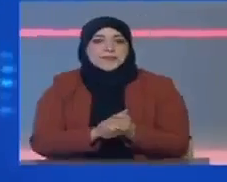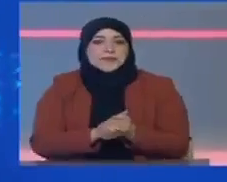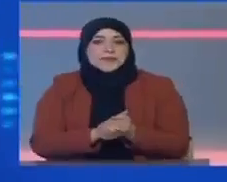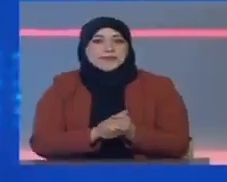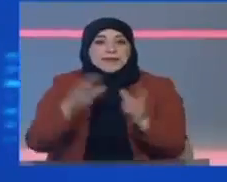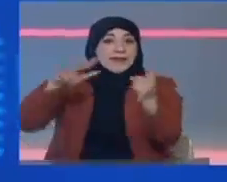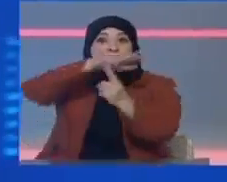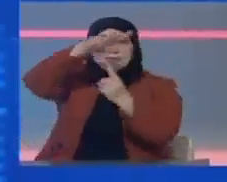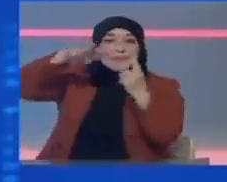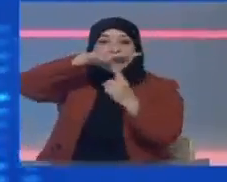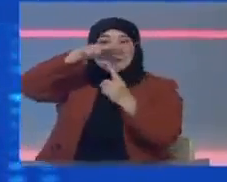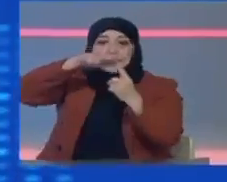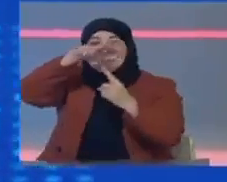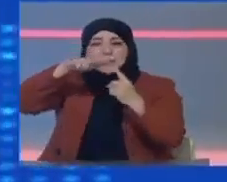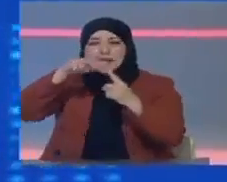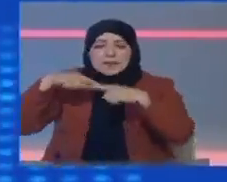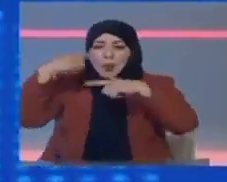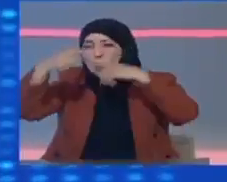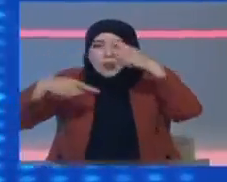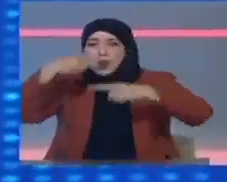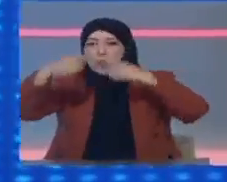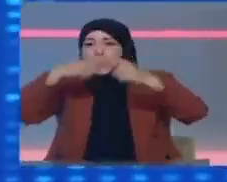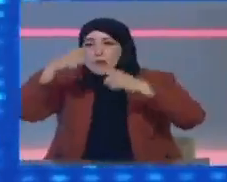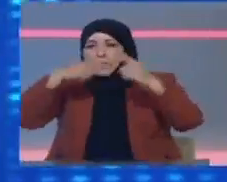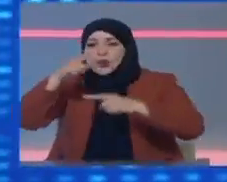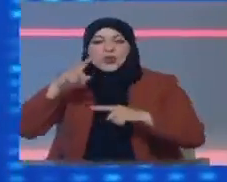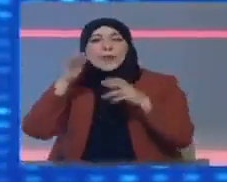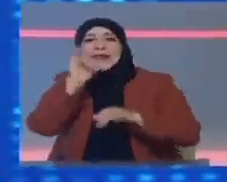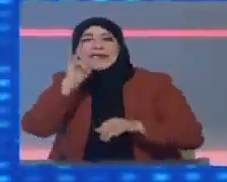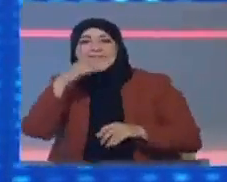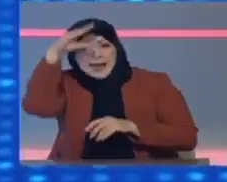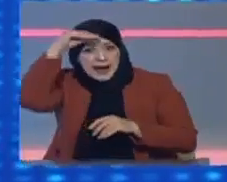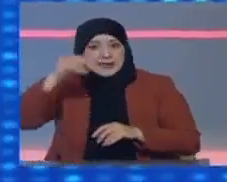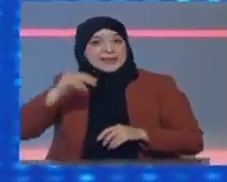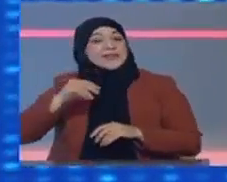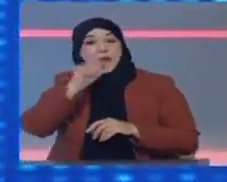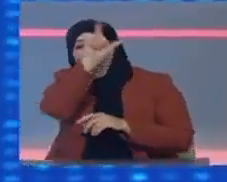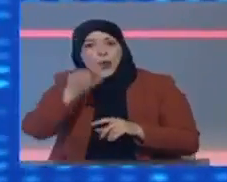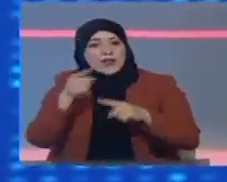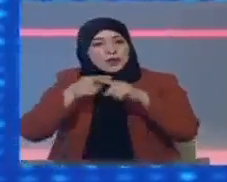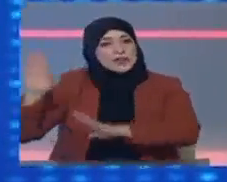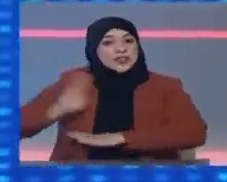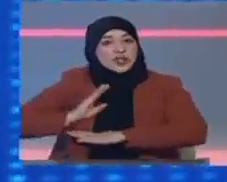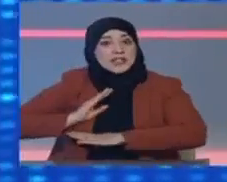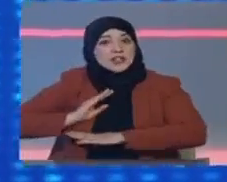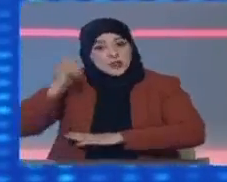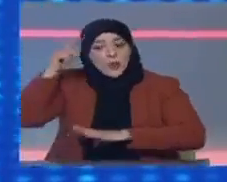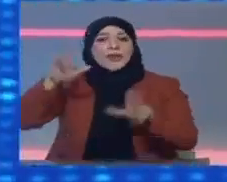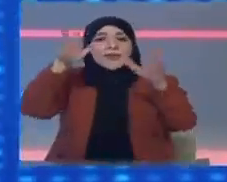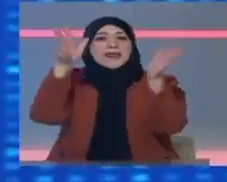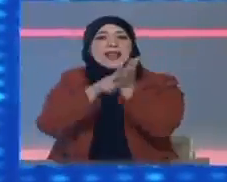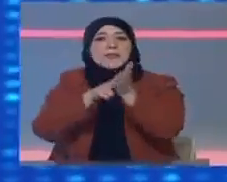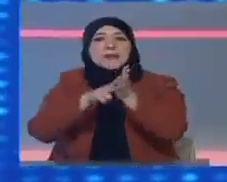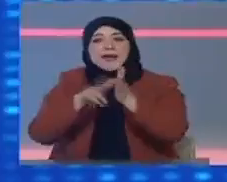مشتركه ودوريات متواصله يقوم بها الحرس الوطني مع الجيش الوطني لضمان تطبيق الحجر الصحي و